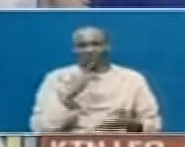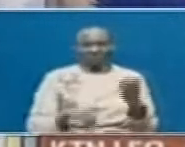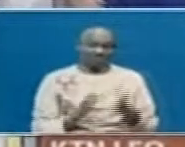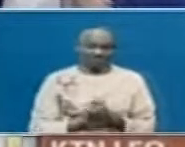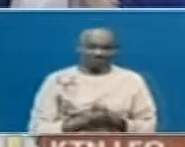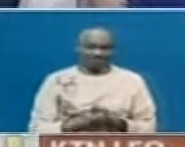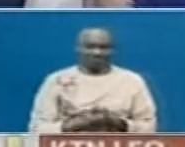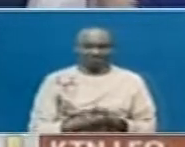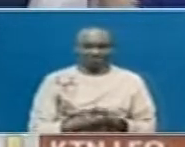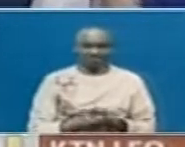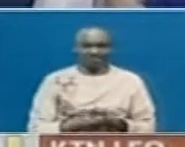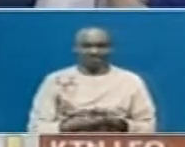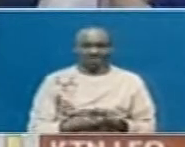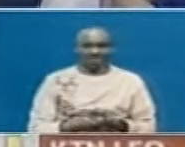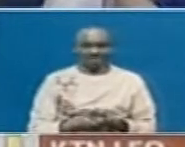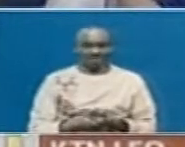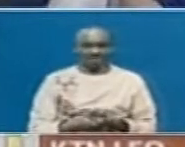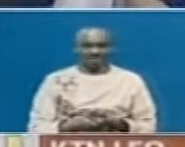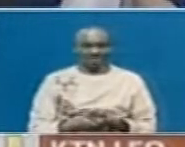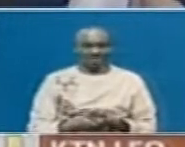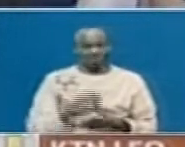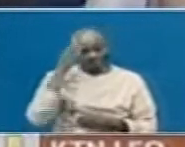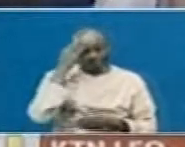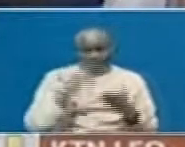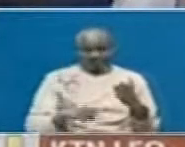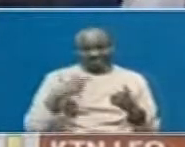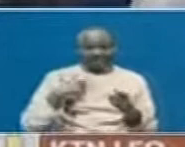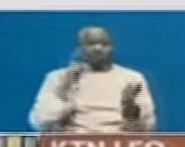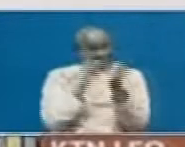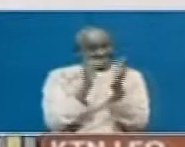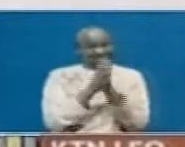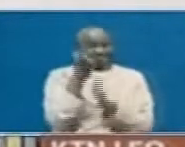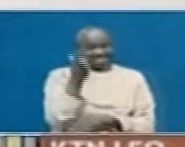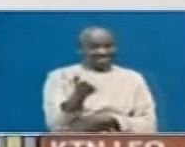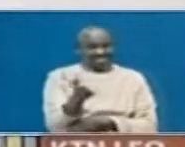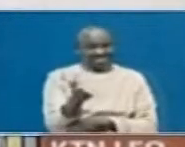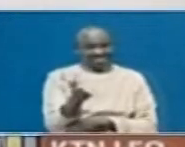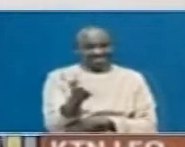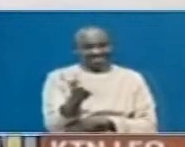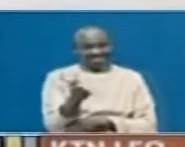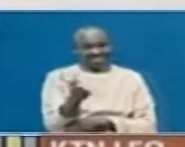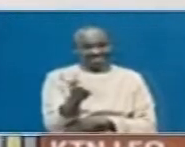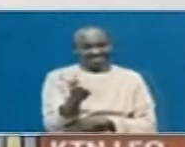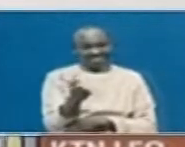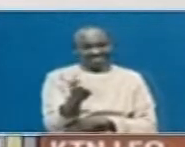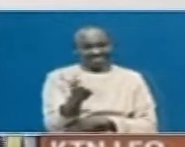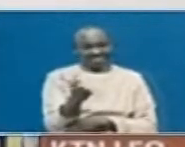Ni unajua kukutana katika kongamano kama hili ambapo